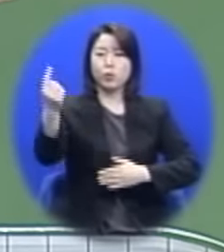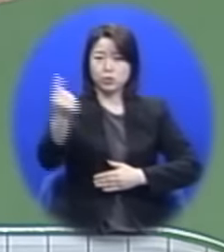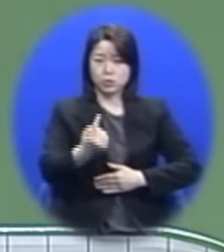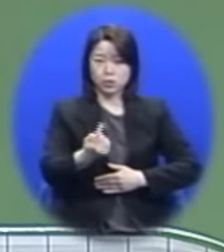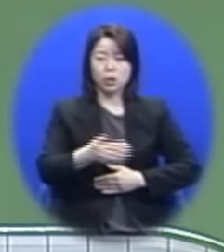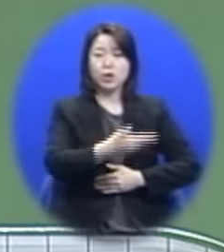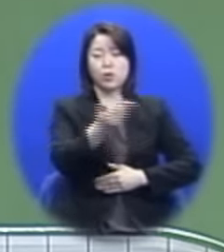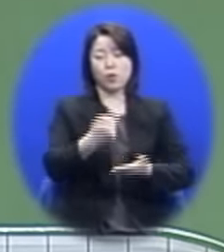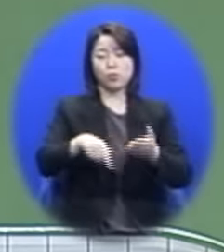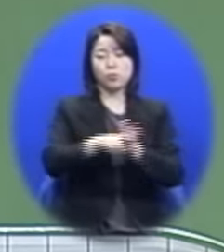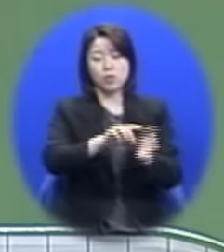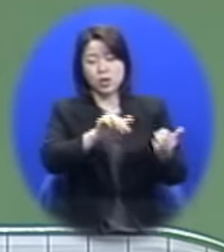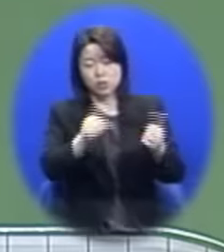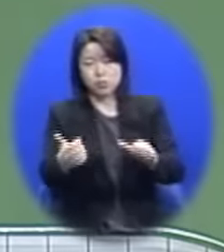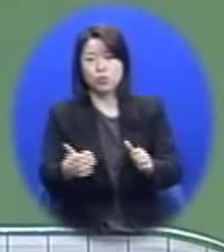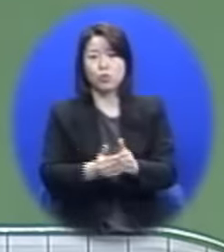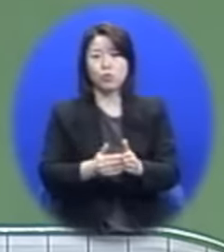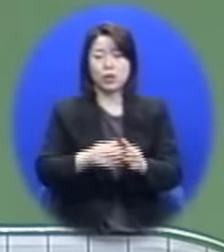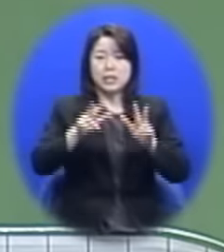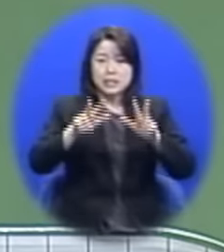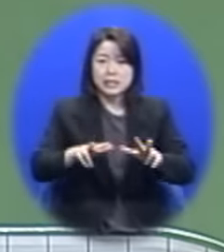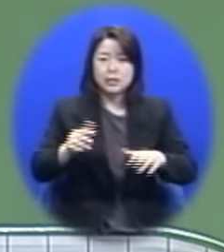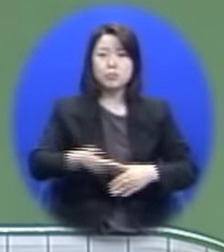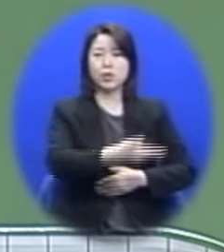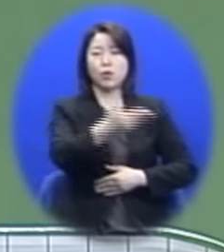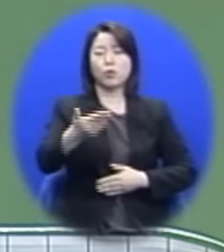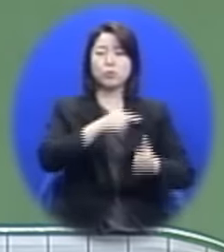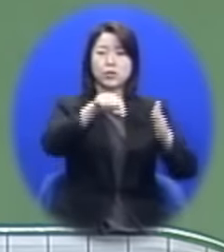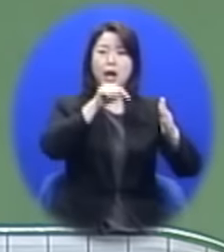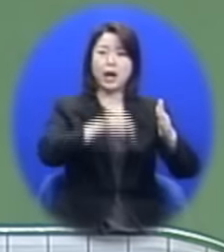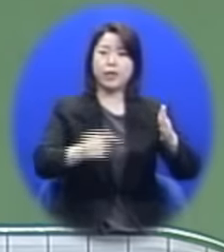죽으시고 그리고 지금 여러분 안에 오셨잖아요.